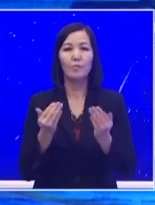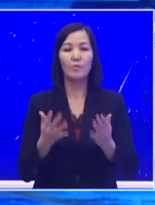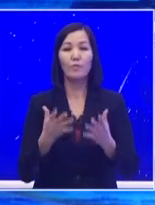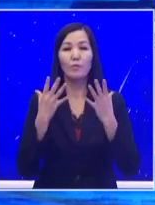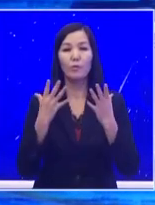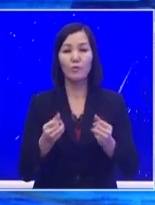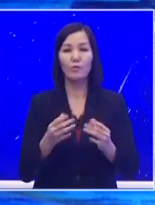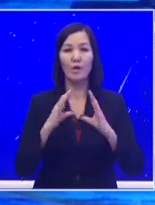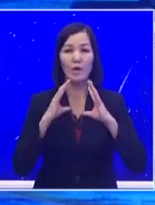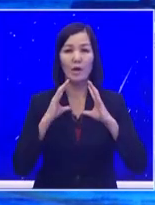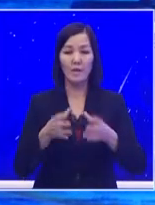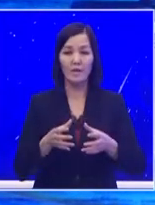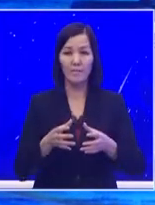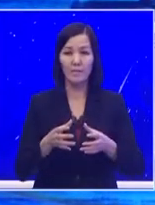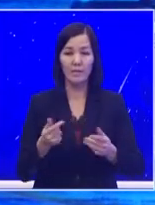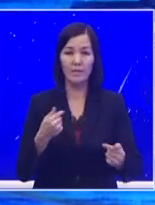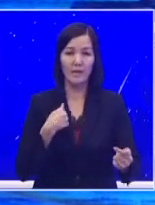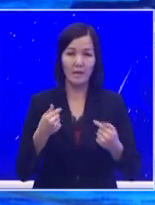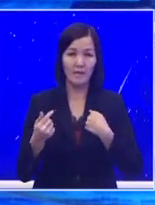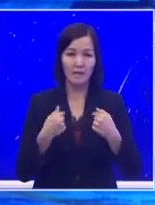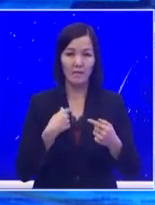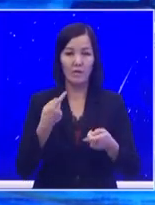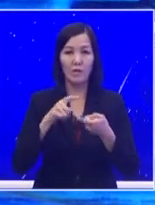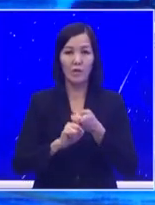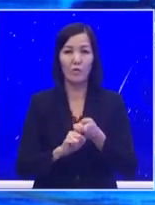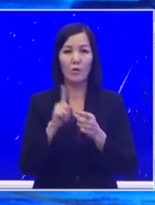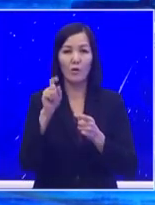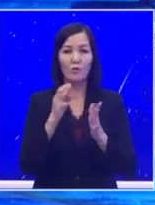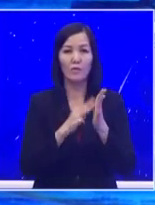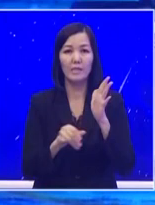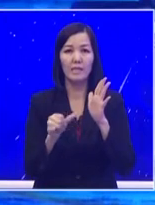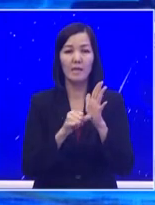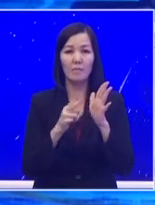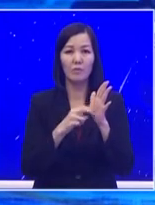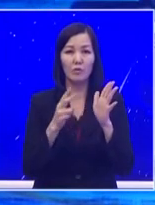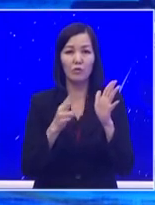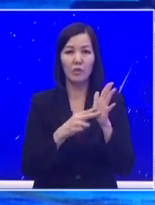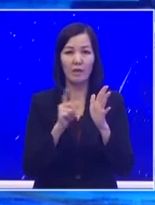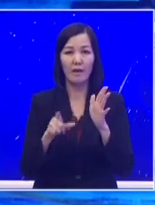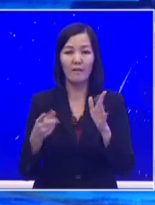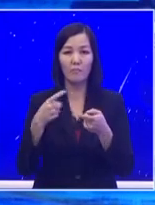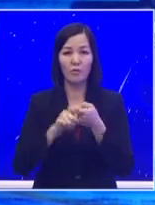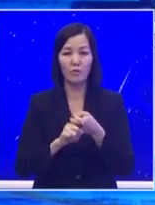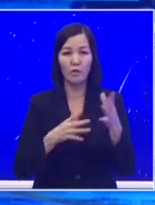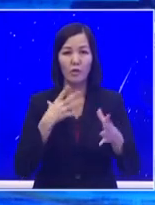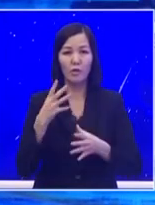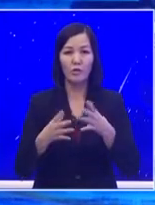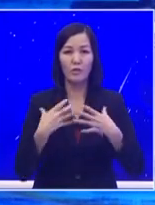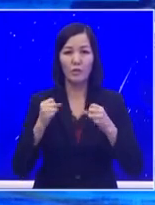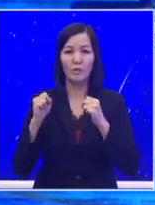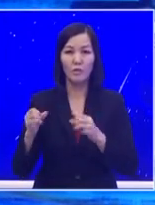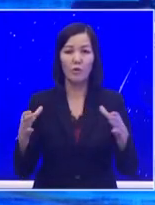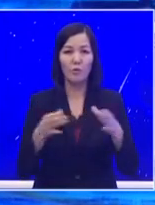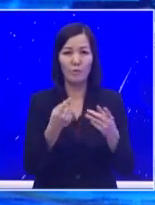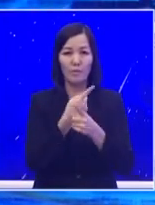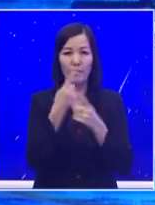Әлемді әуре сарсанға салған тәж тажалды бүгінгі күні 186707 адам жұқтырған. Дүниежүзілік денсаулық сақтау ұйымының мәліметіне